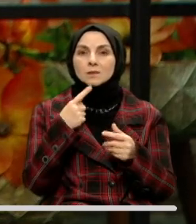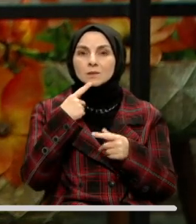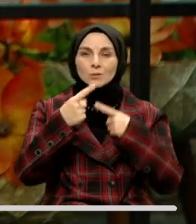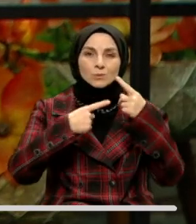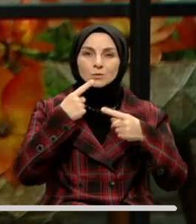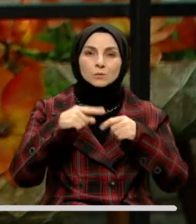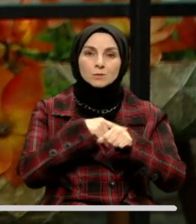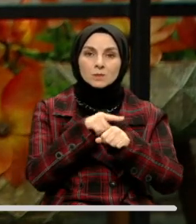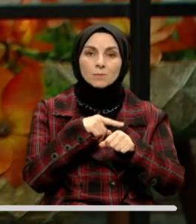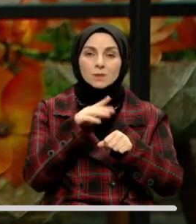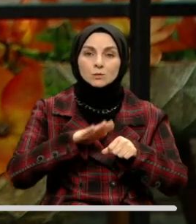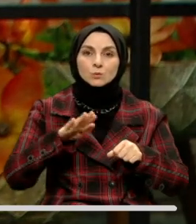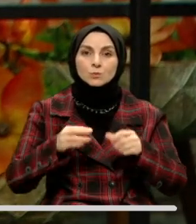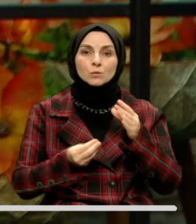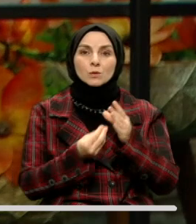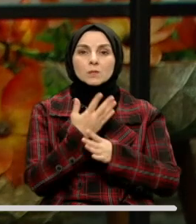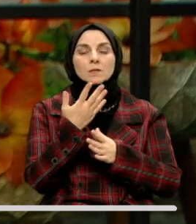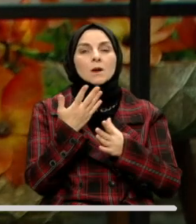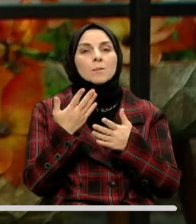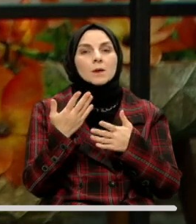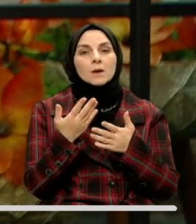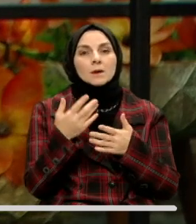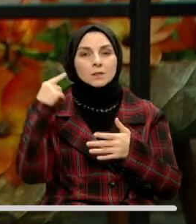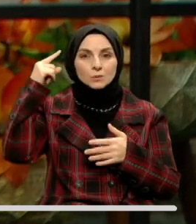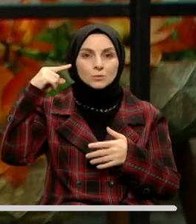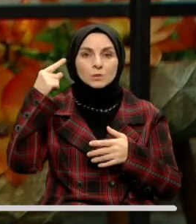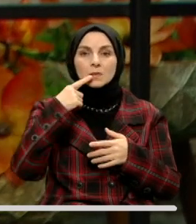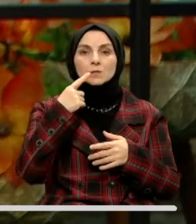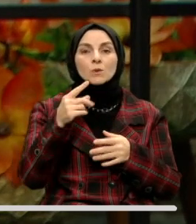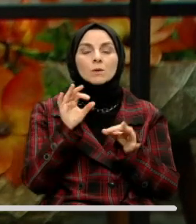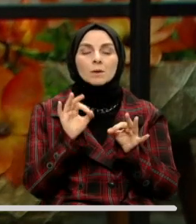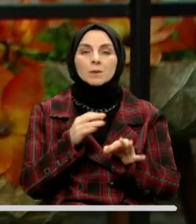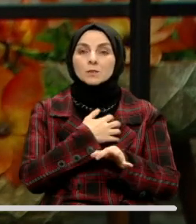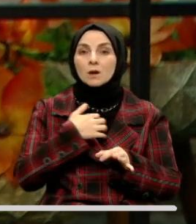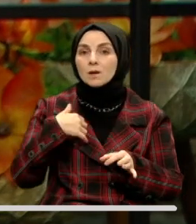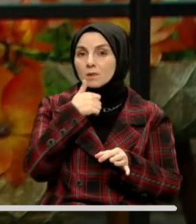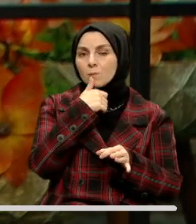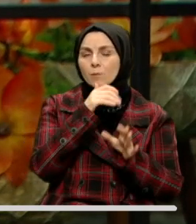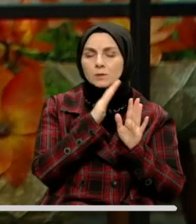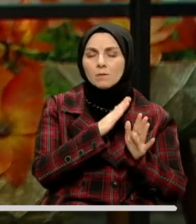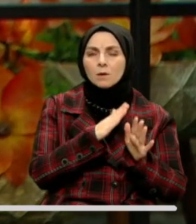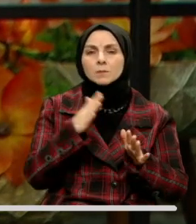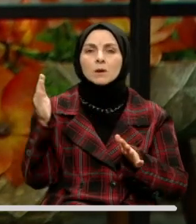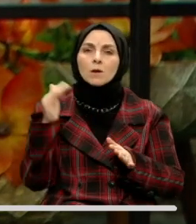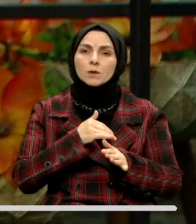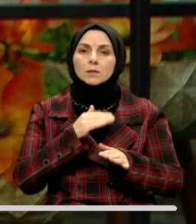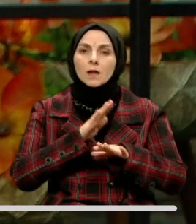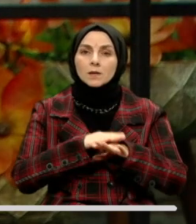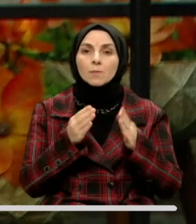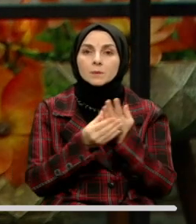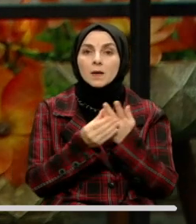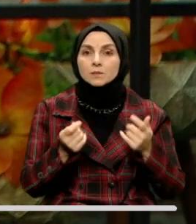aslında üretiyor ve ortaya koyuyor. Anne babanın zorla, dışsal motivasyonla hadi yapacaksın şimdi böyle şöyle